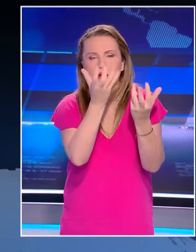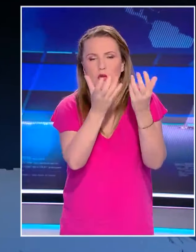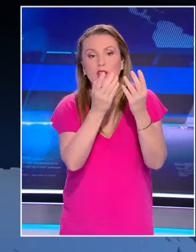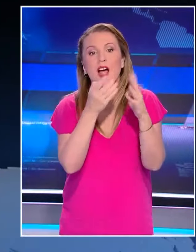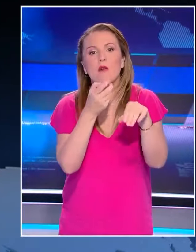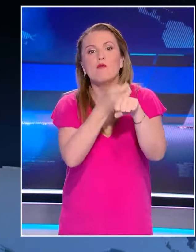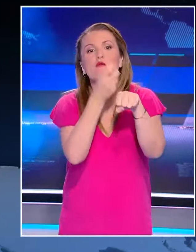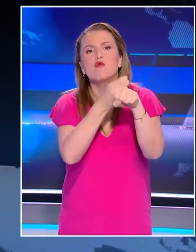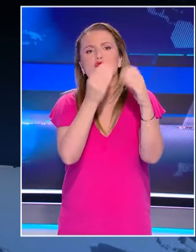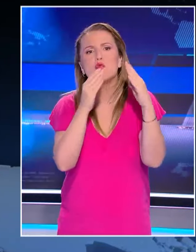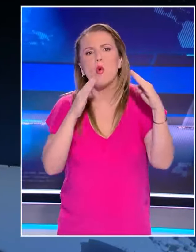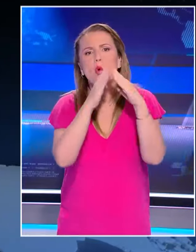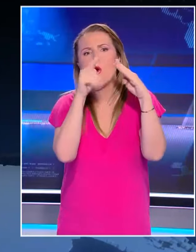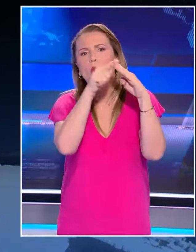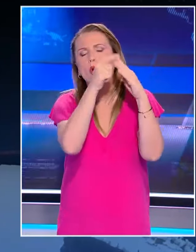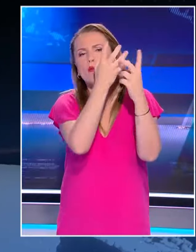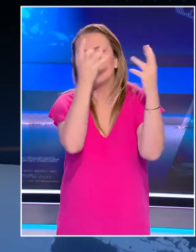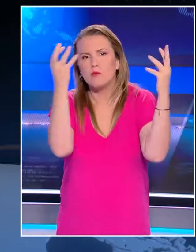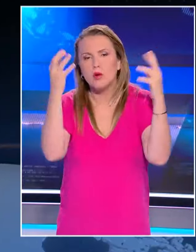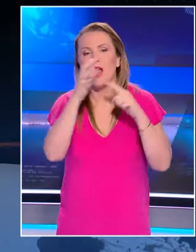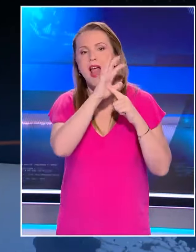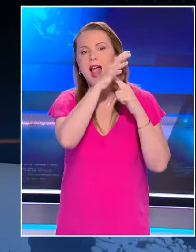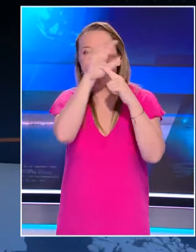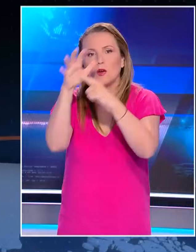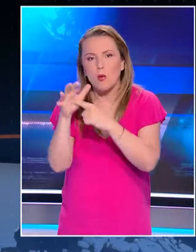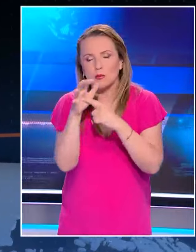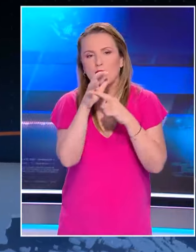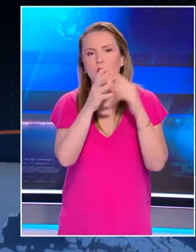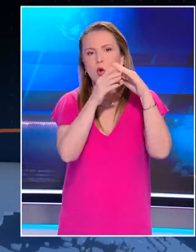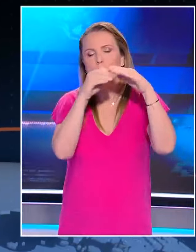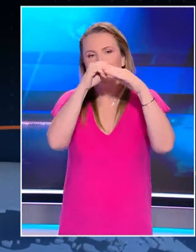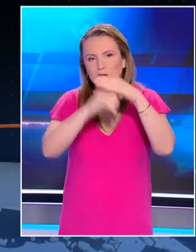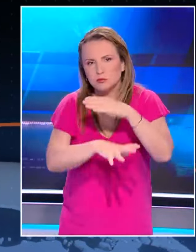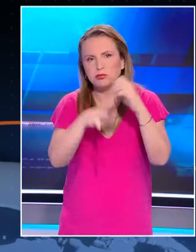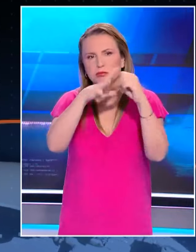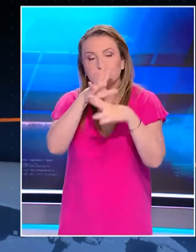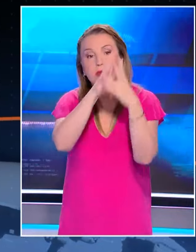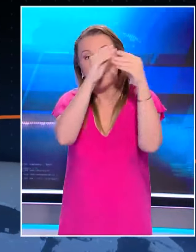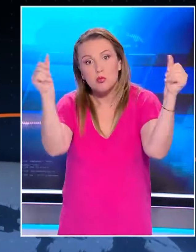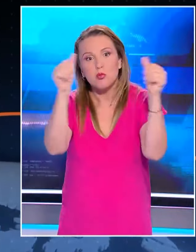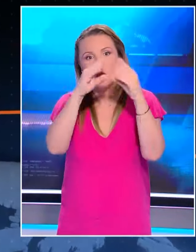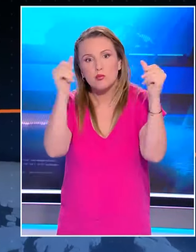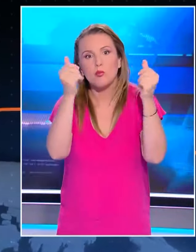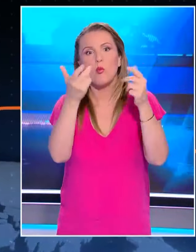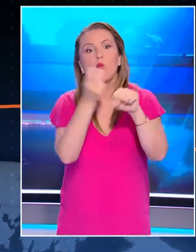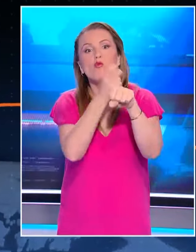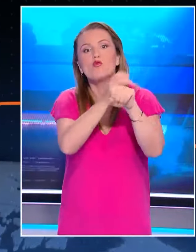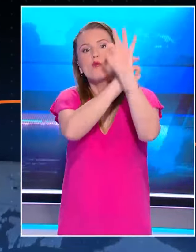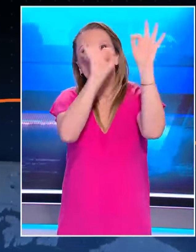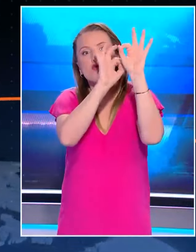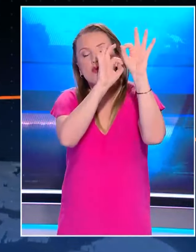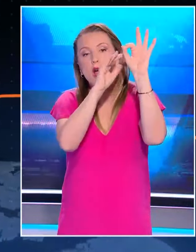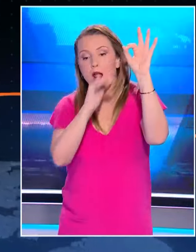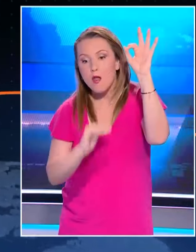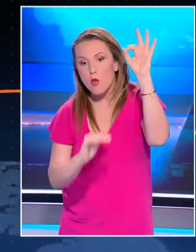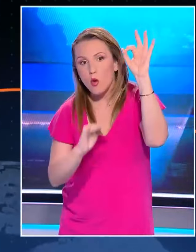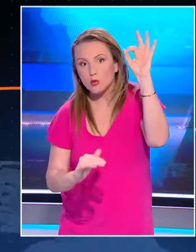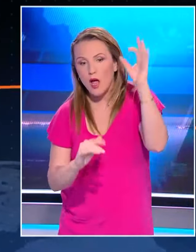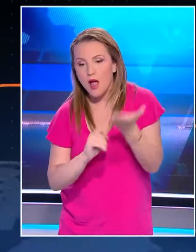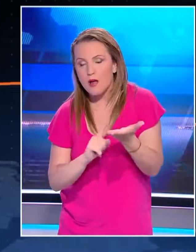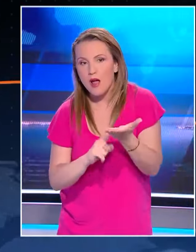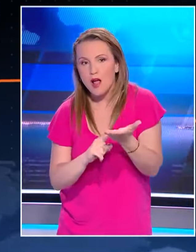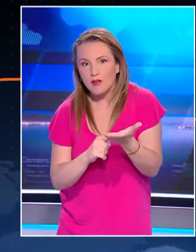με την έναρξη τα ελικόπτερα και τα σβήσανε. Από εκεί και πέρα δεν μπορούσε ο Δήμος να